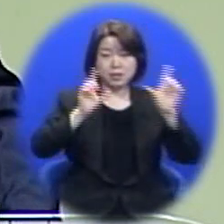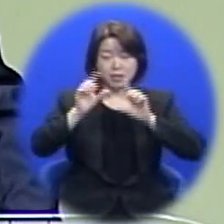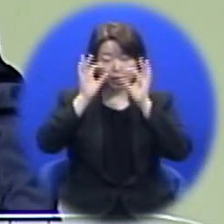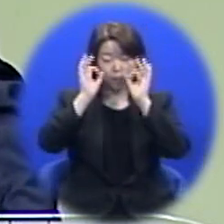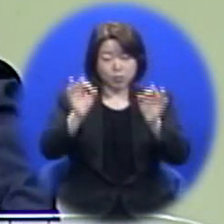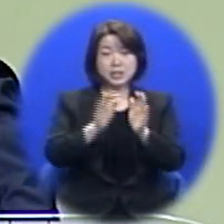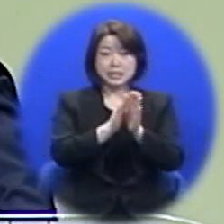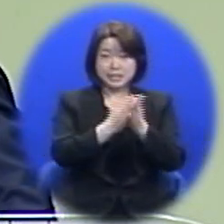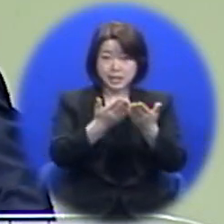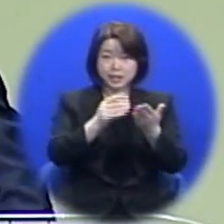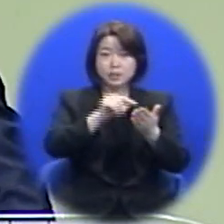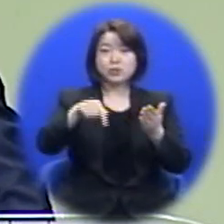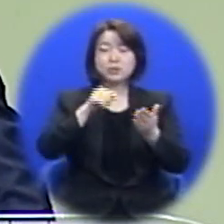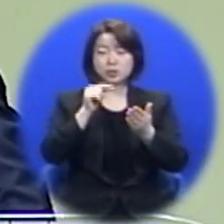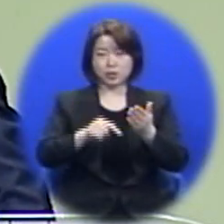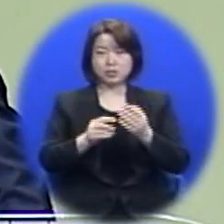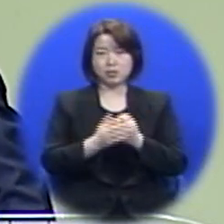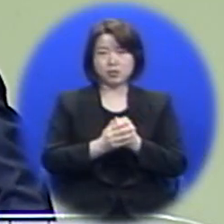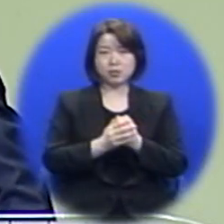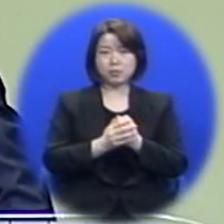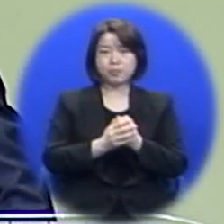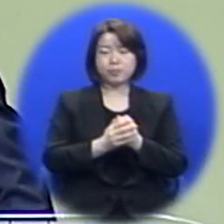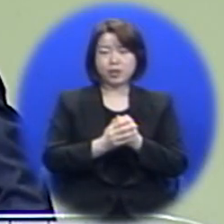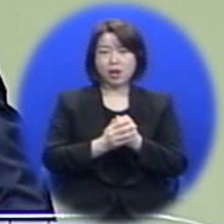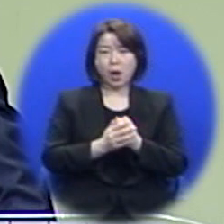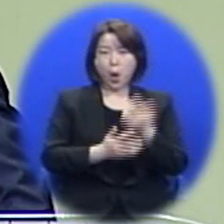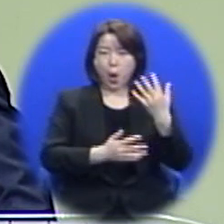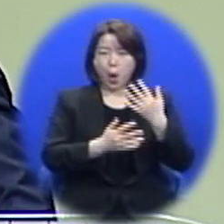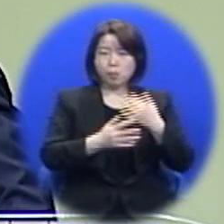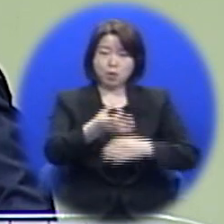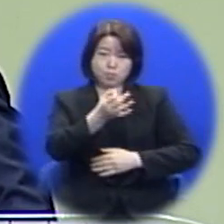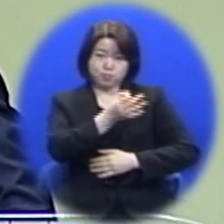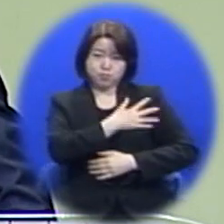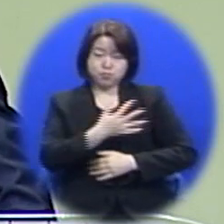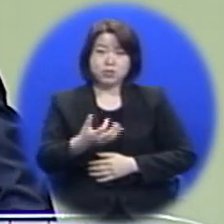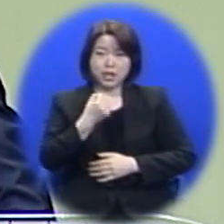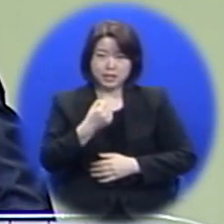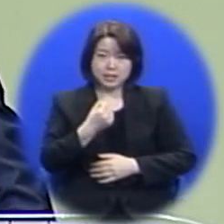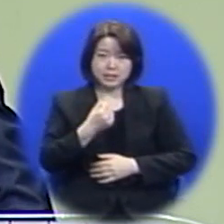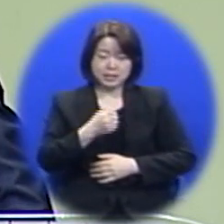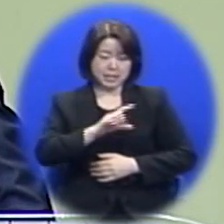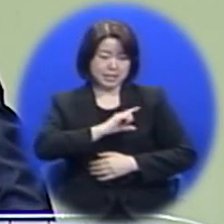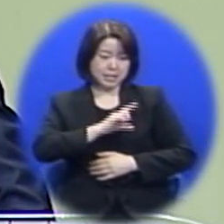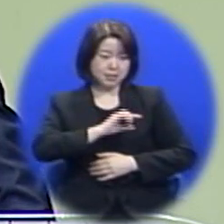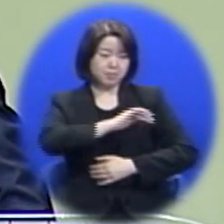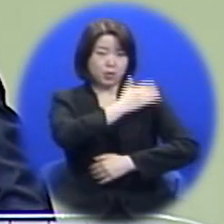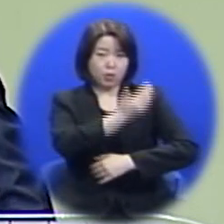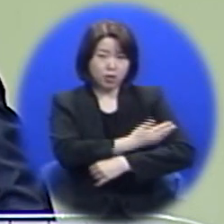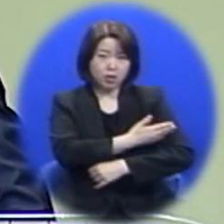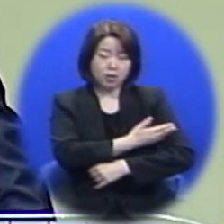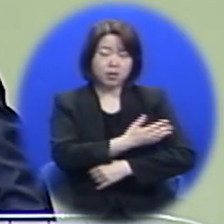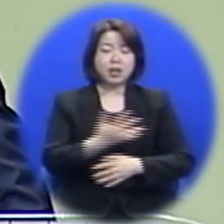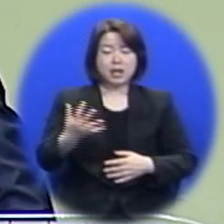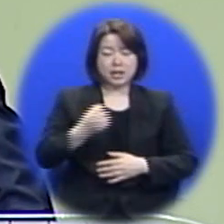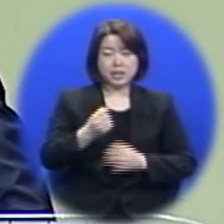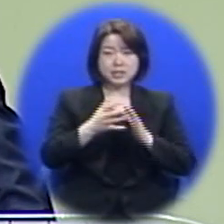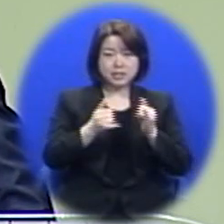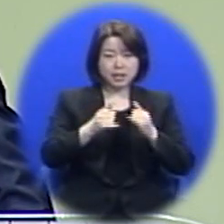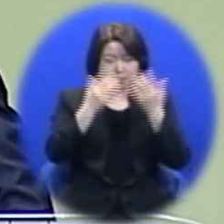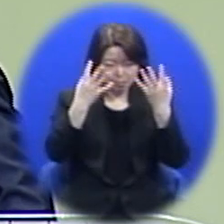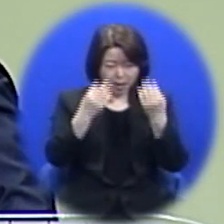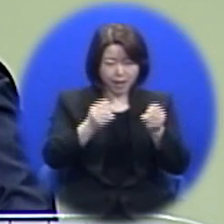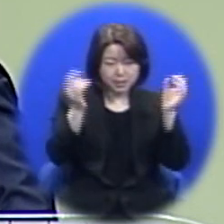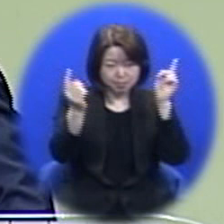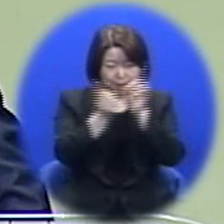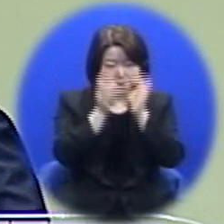썼습니다 부를 가진 이도 명예와 권력을 가진 이도 많이 만나 보았지만 행복하지 않더라